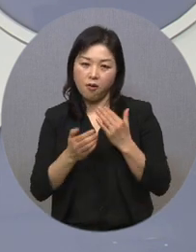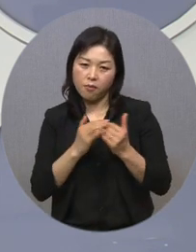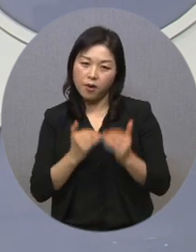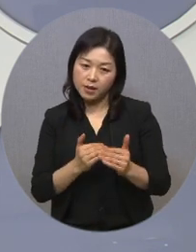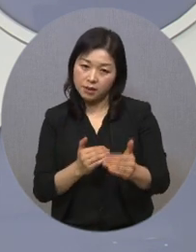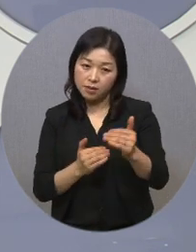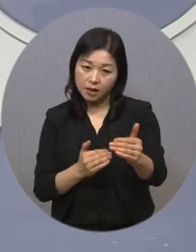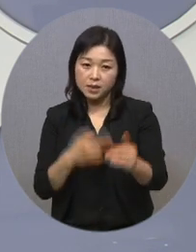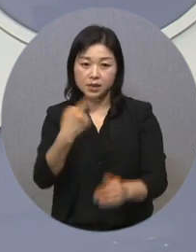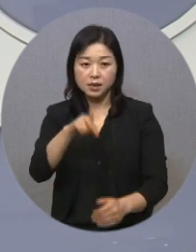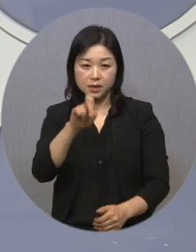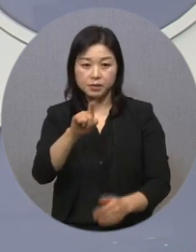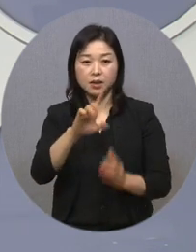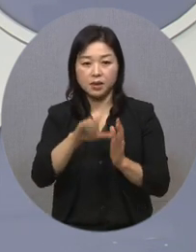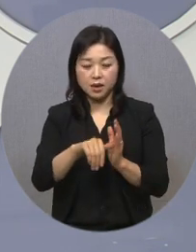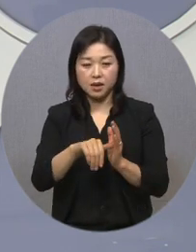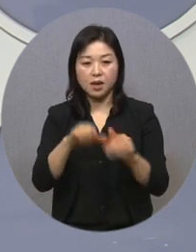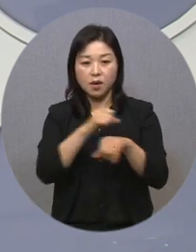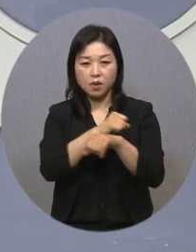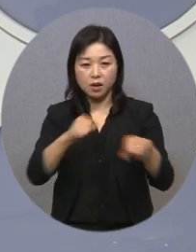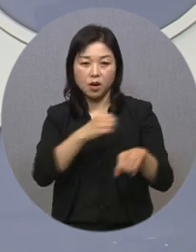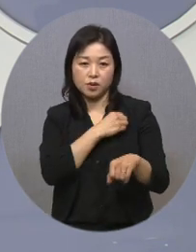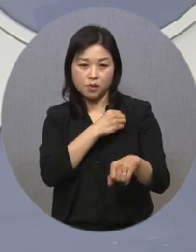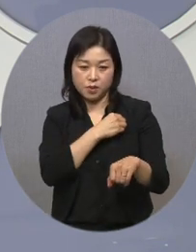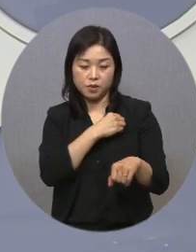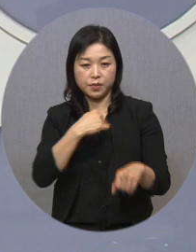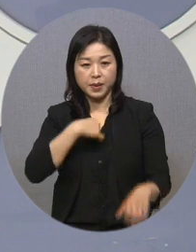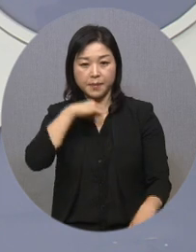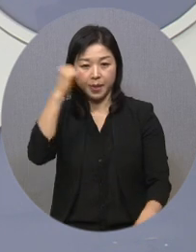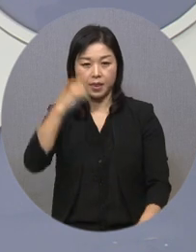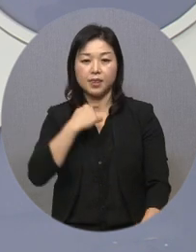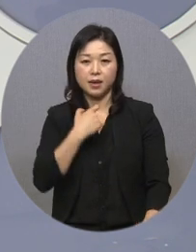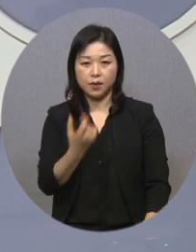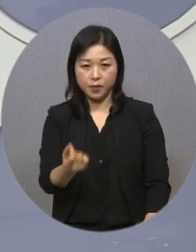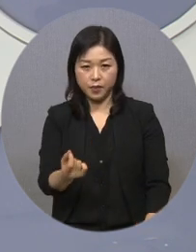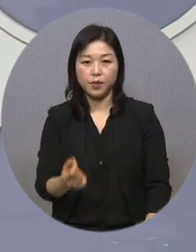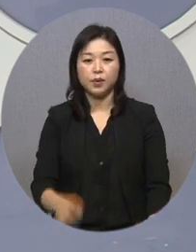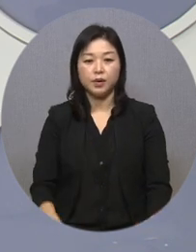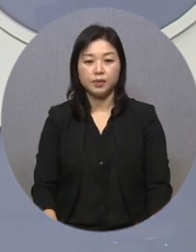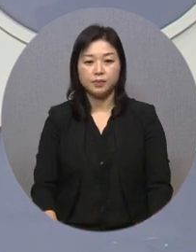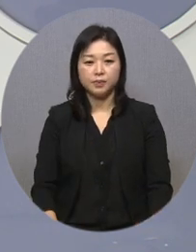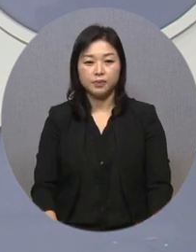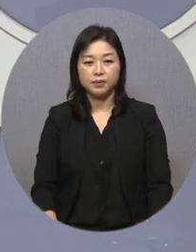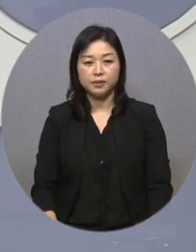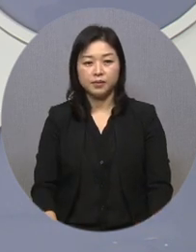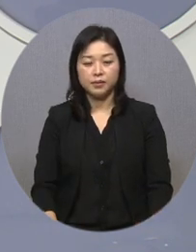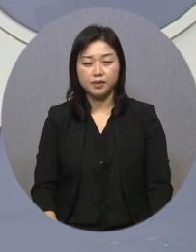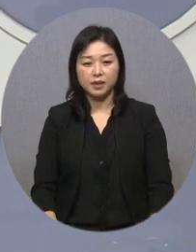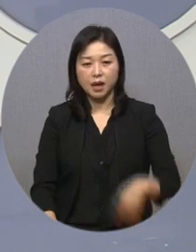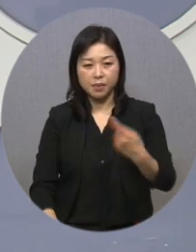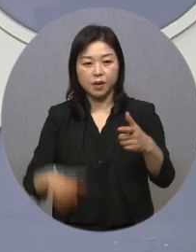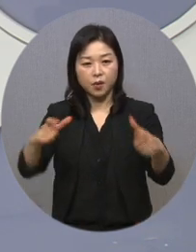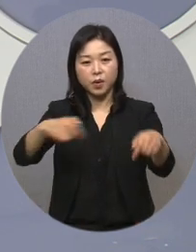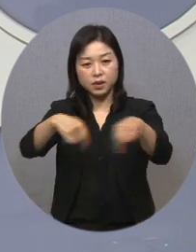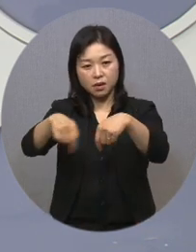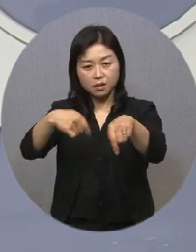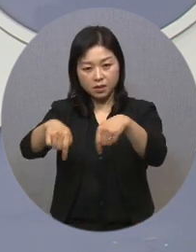2010년에 광역의원으로서 당선의 영광도 맞이하고, 또 또한 도정을